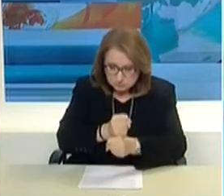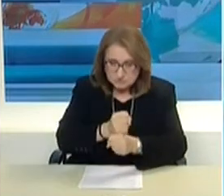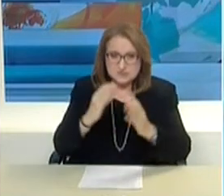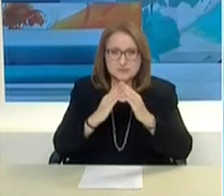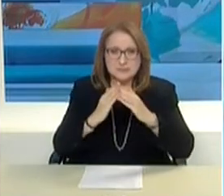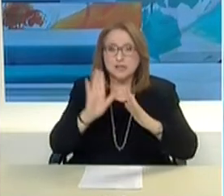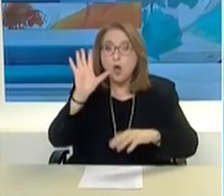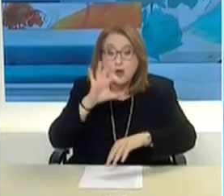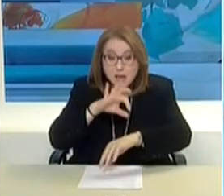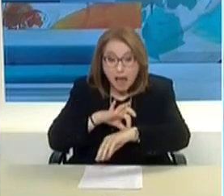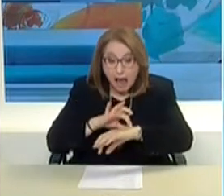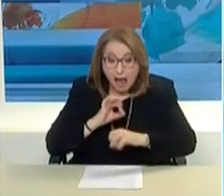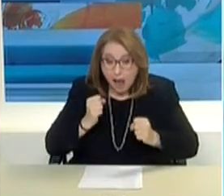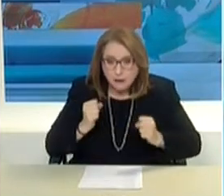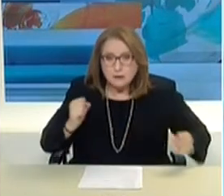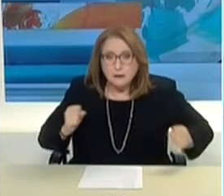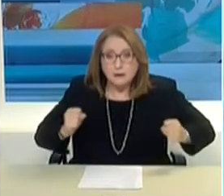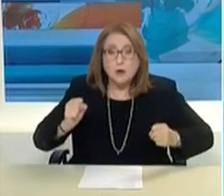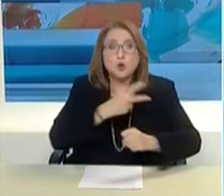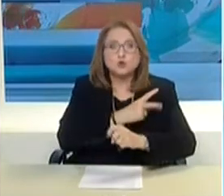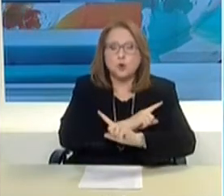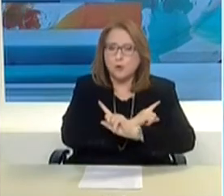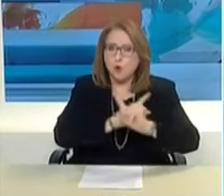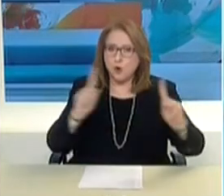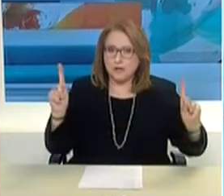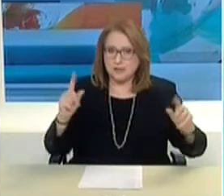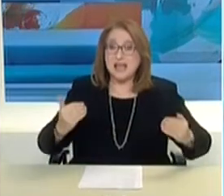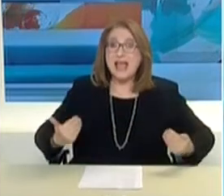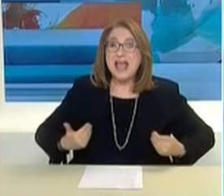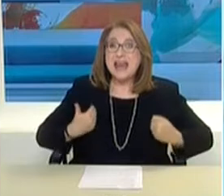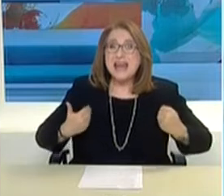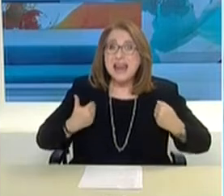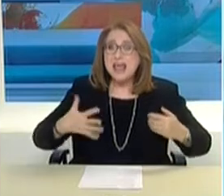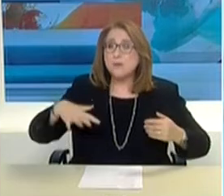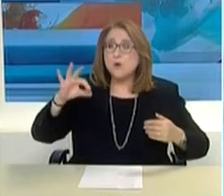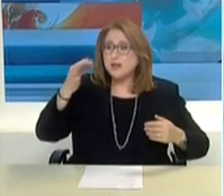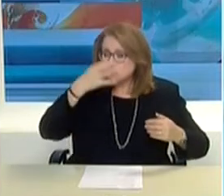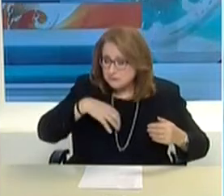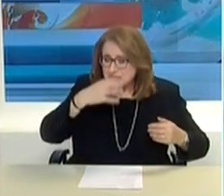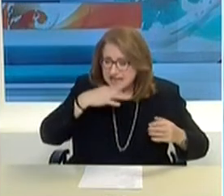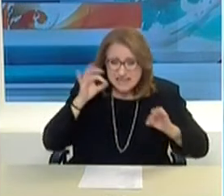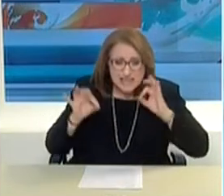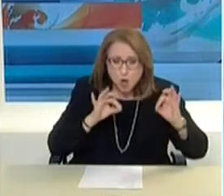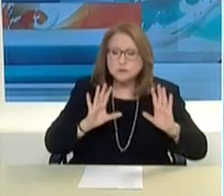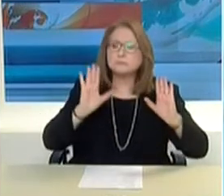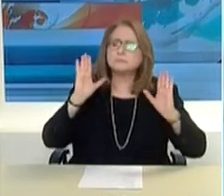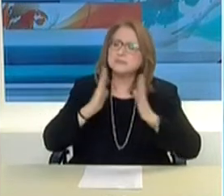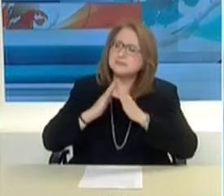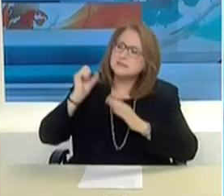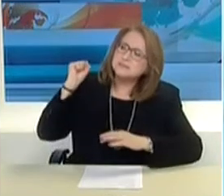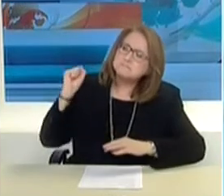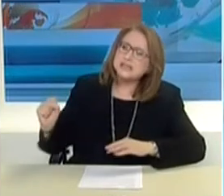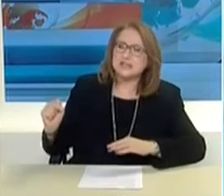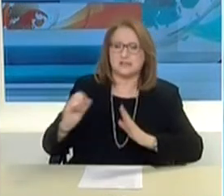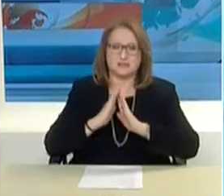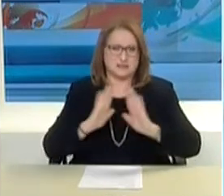στους νέους και υγιείς που έχουν συμπτωματολογία ίωσης. Δεν θέλω να περάσουμε ένα αντίθετο μήνυμα.